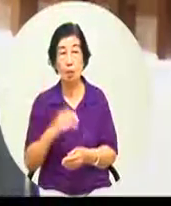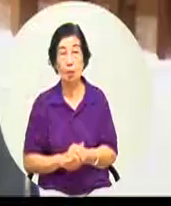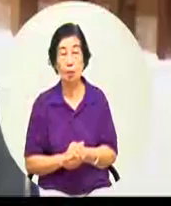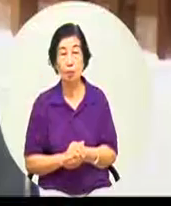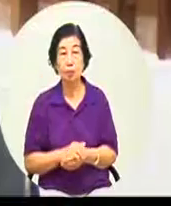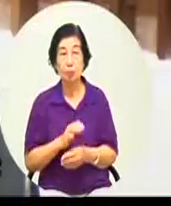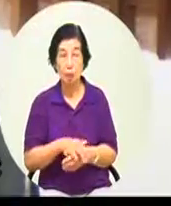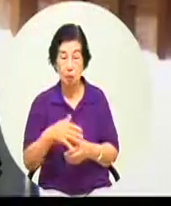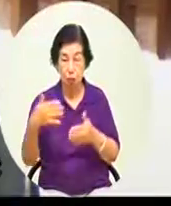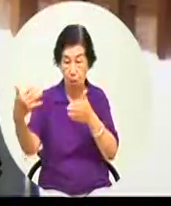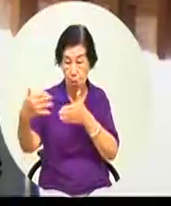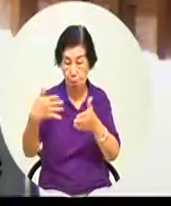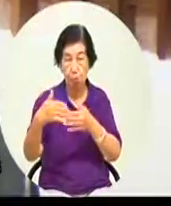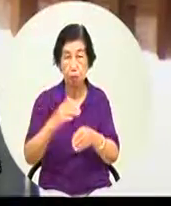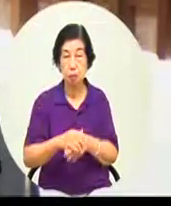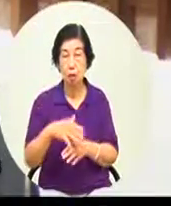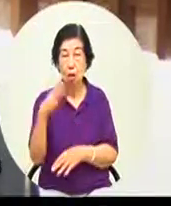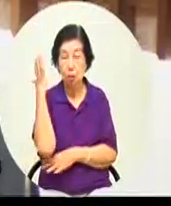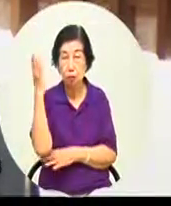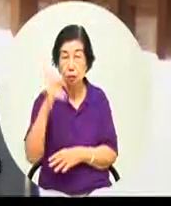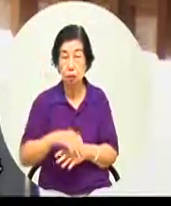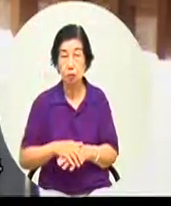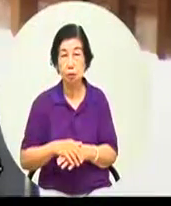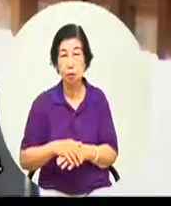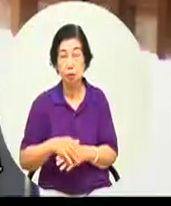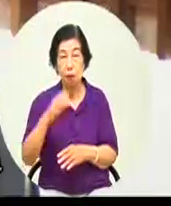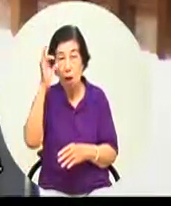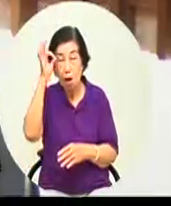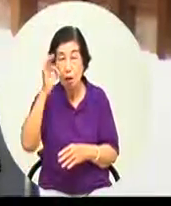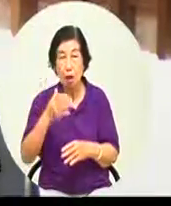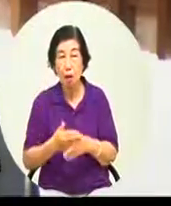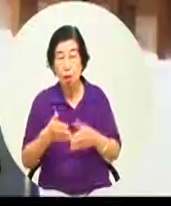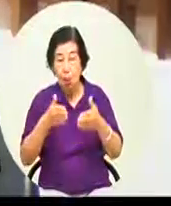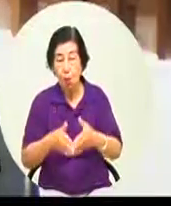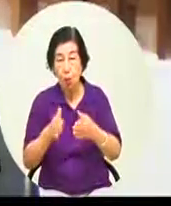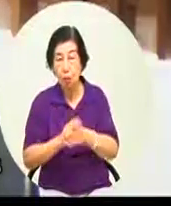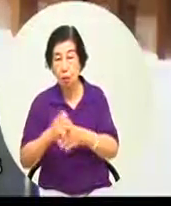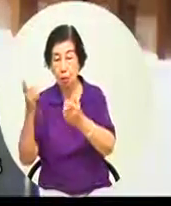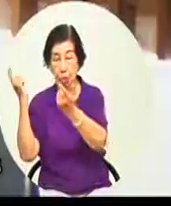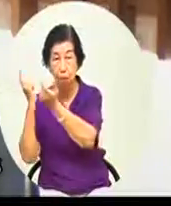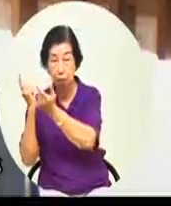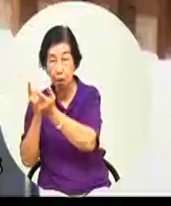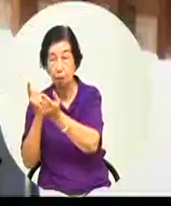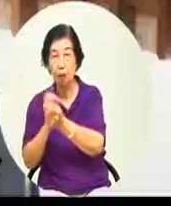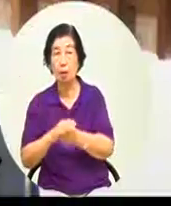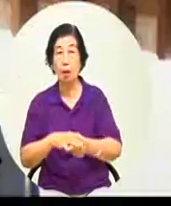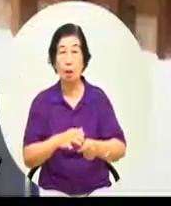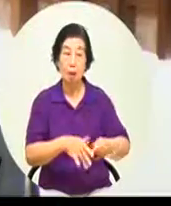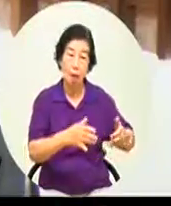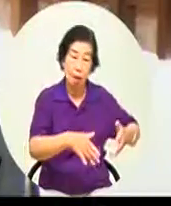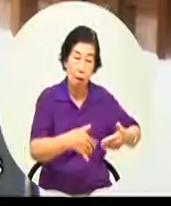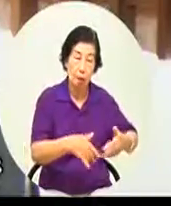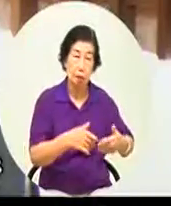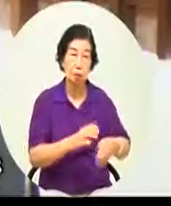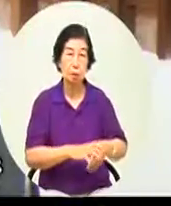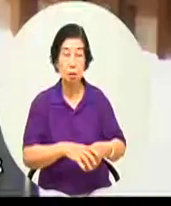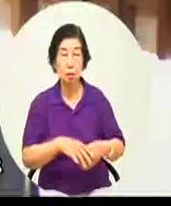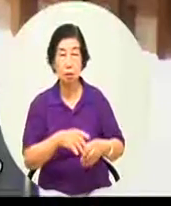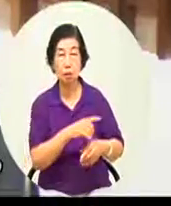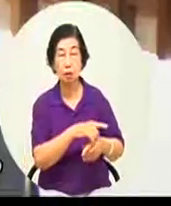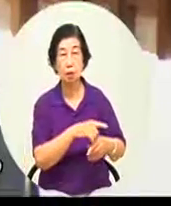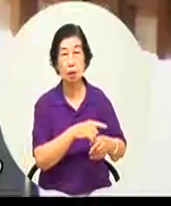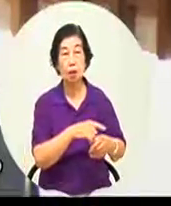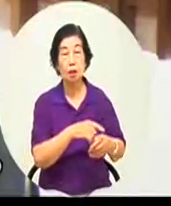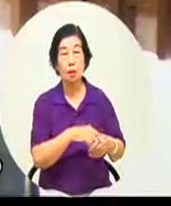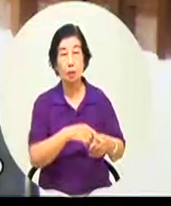询当中，实际上说政府啊重南轻北啊，哦，这个我拢唔捌看到有规划基山地区的啦，哦，我还佫足